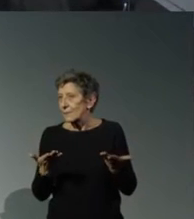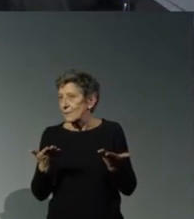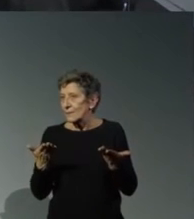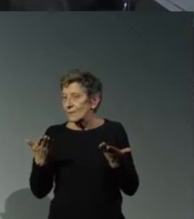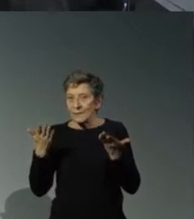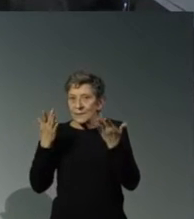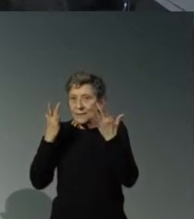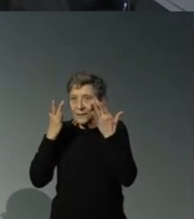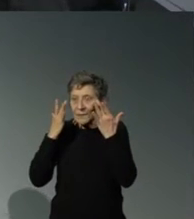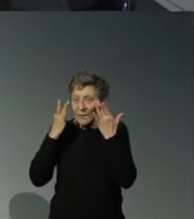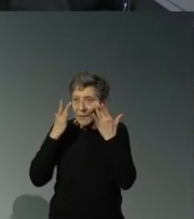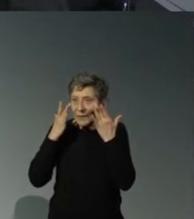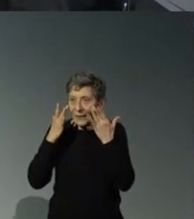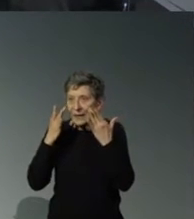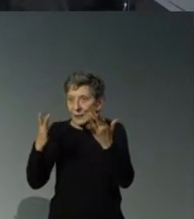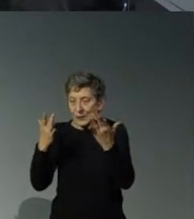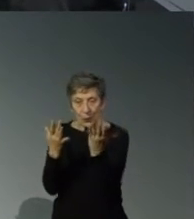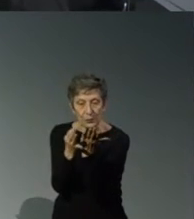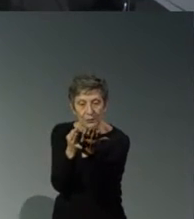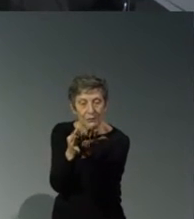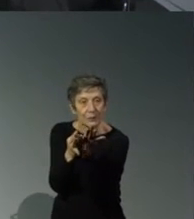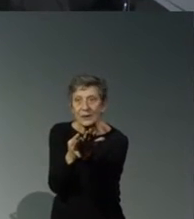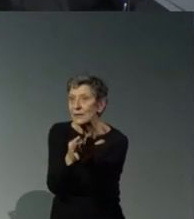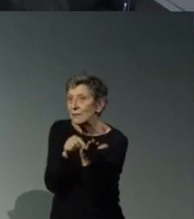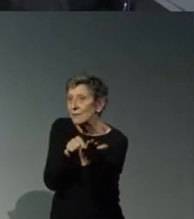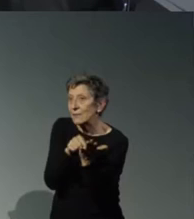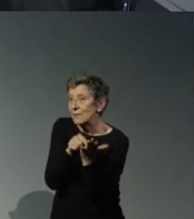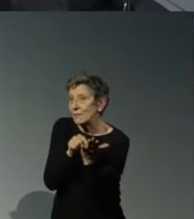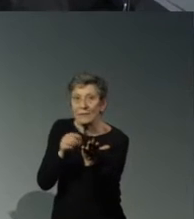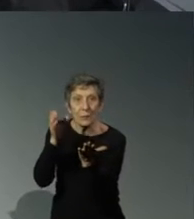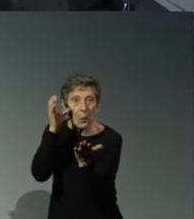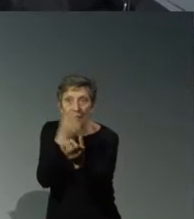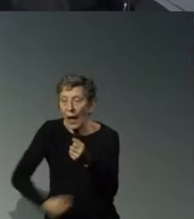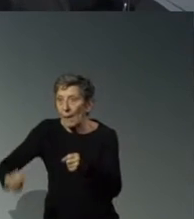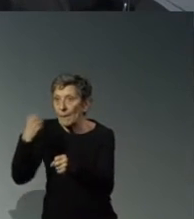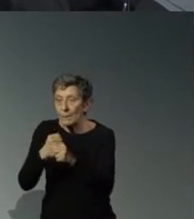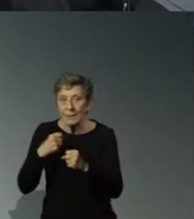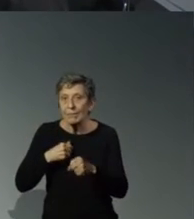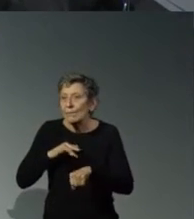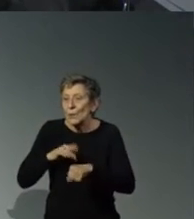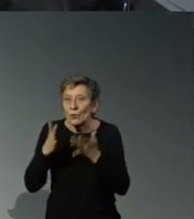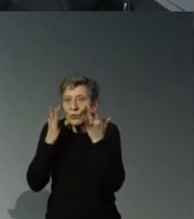de ces conceptualisations d'applicatifs mobiles, c'est qu'il s'agit